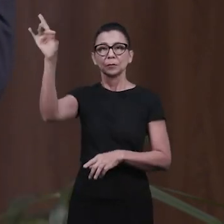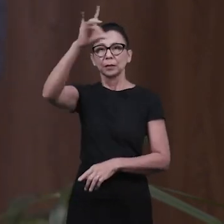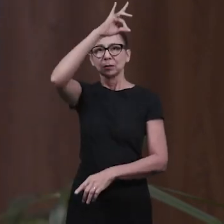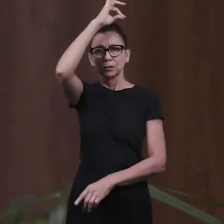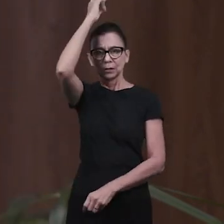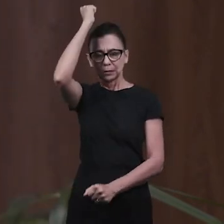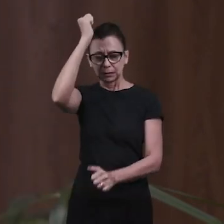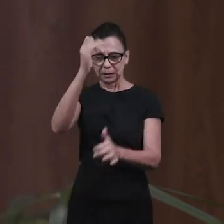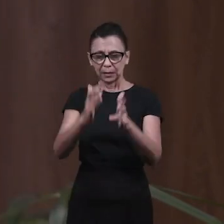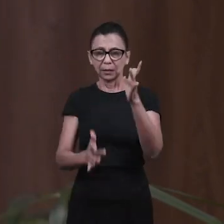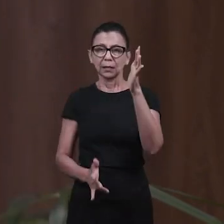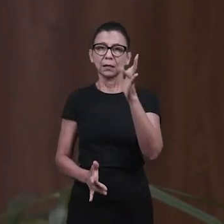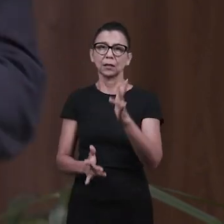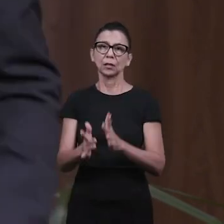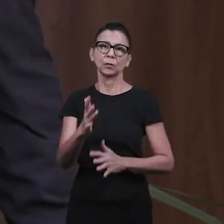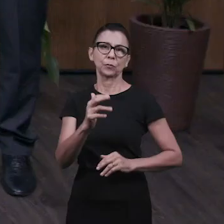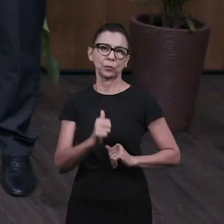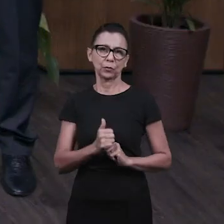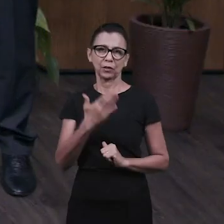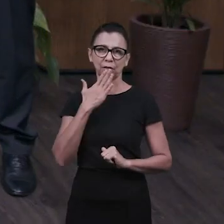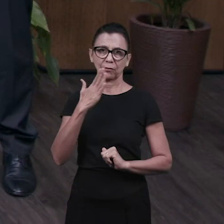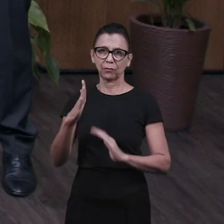l'établissement de cette Église fidèle.